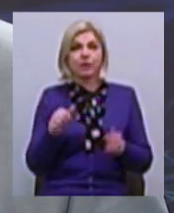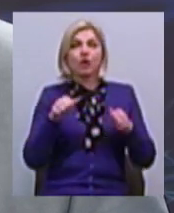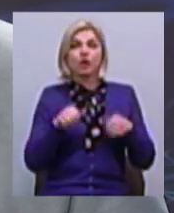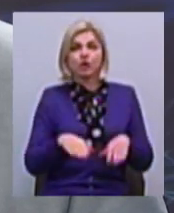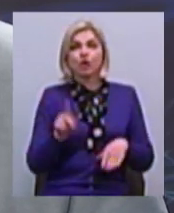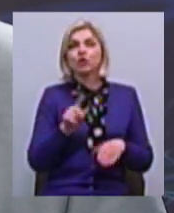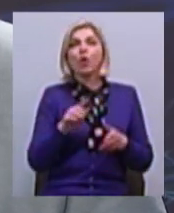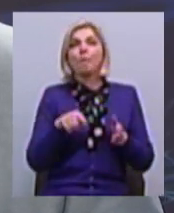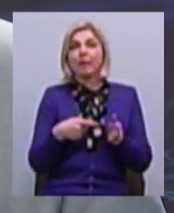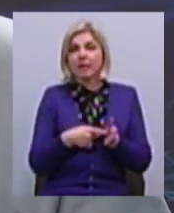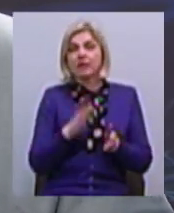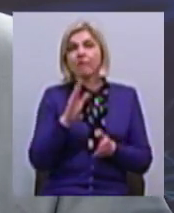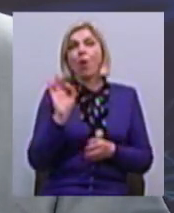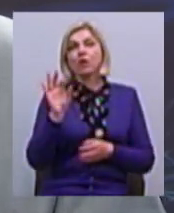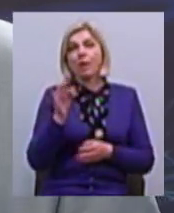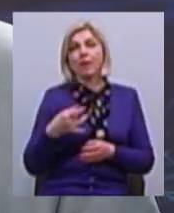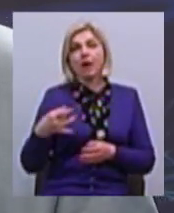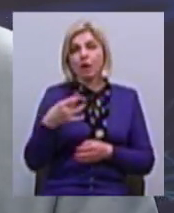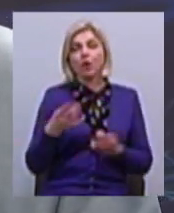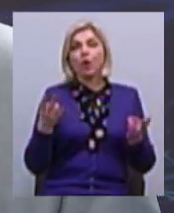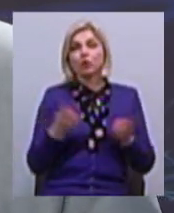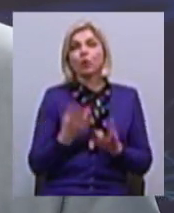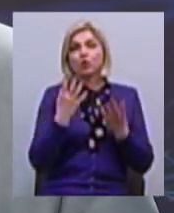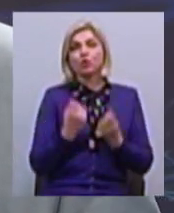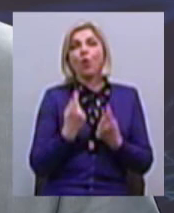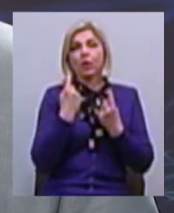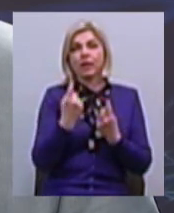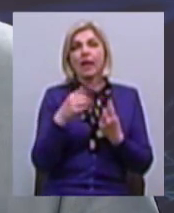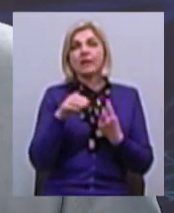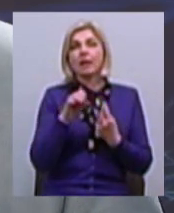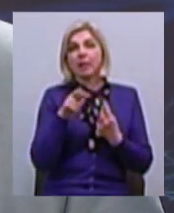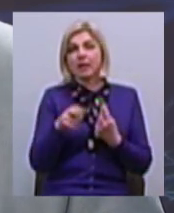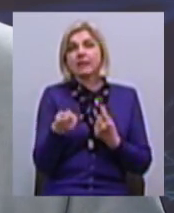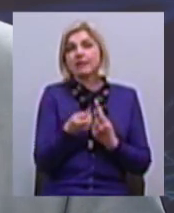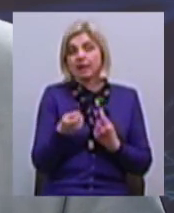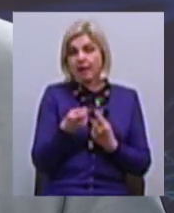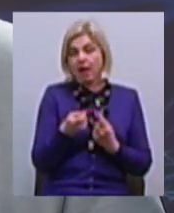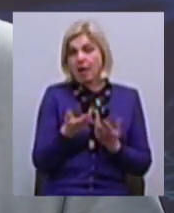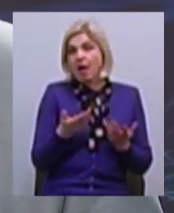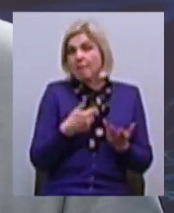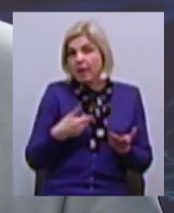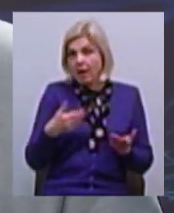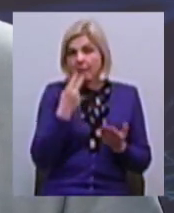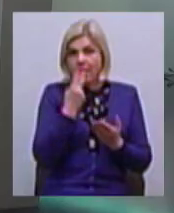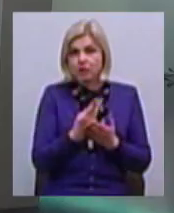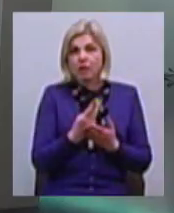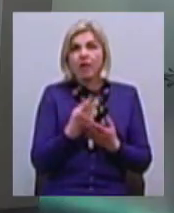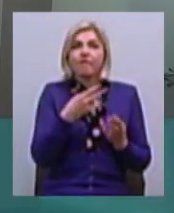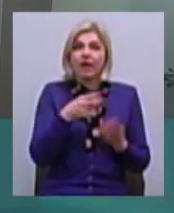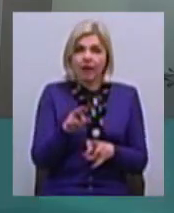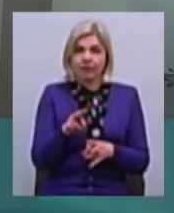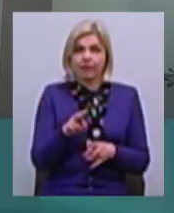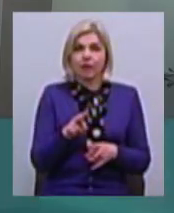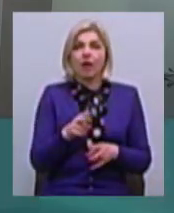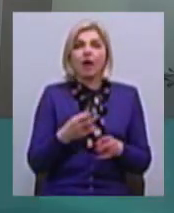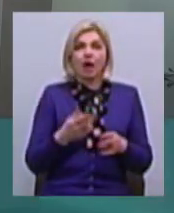місту в районі, в Корабельному районі, потрібен ще один перевантажений термінал саме зерна. Ми бачимо сьогодні шкоду, яку